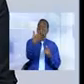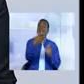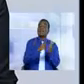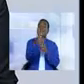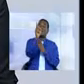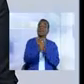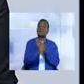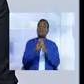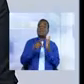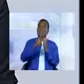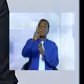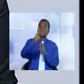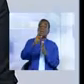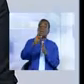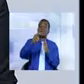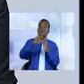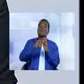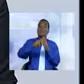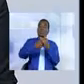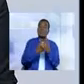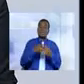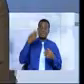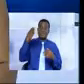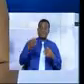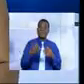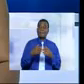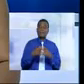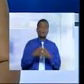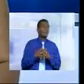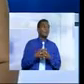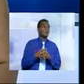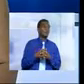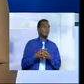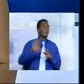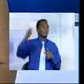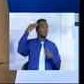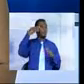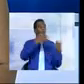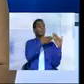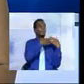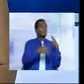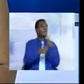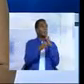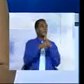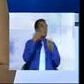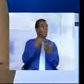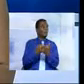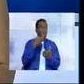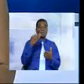décembre, les paiements commenceront à être faits. La ministre en charge de l'économie et des